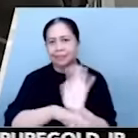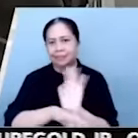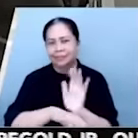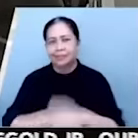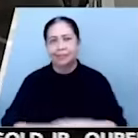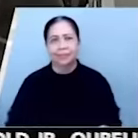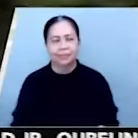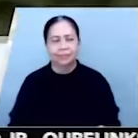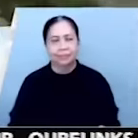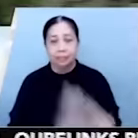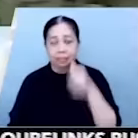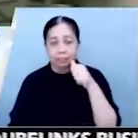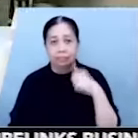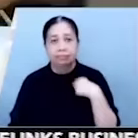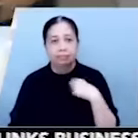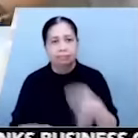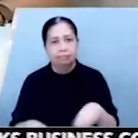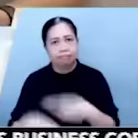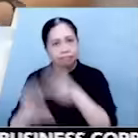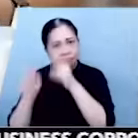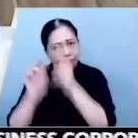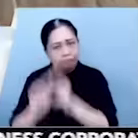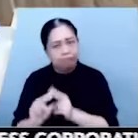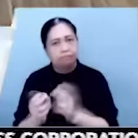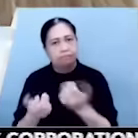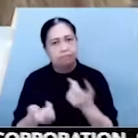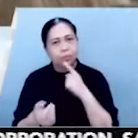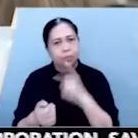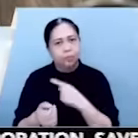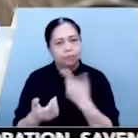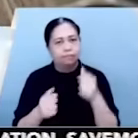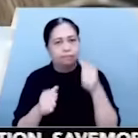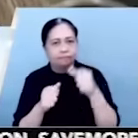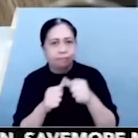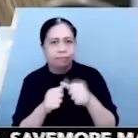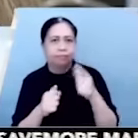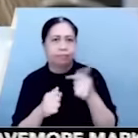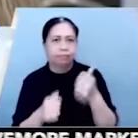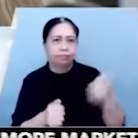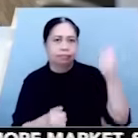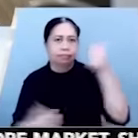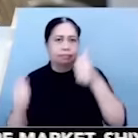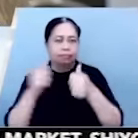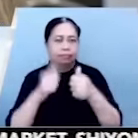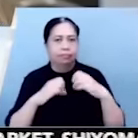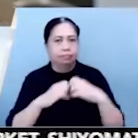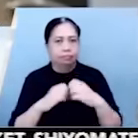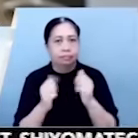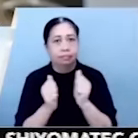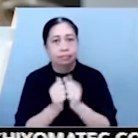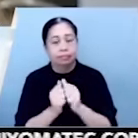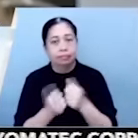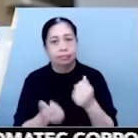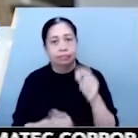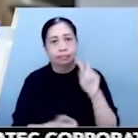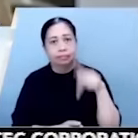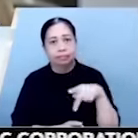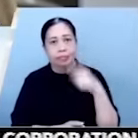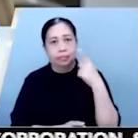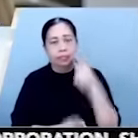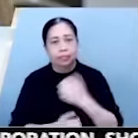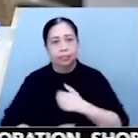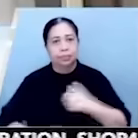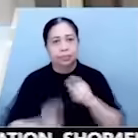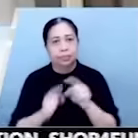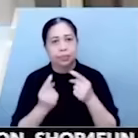Kagabi, binigyan pugay sa at inalala na ilang Kapuso stars at executives. Kabilang si GMA Senior Vice President for Entertainment Group,